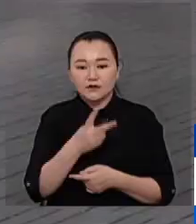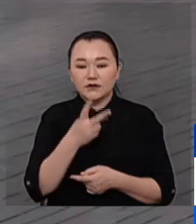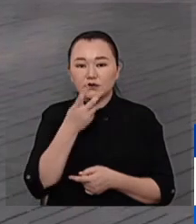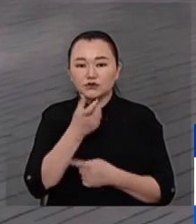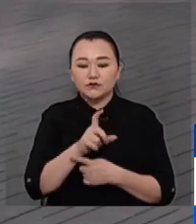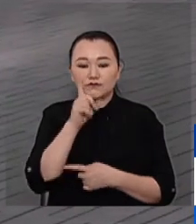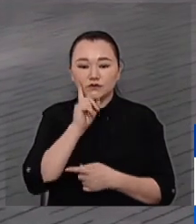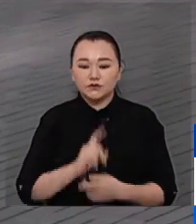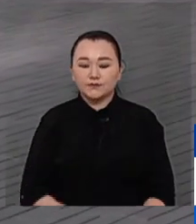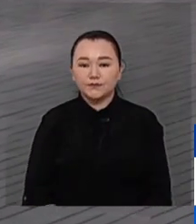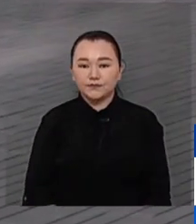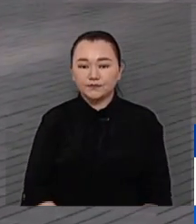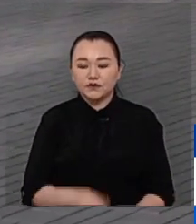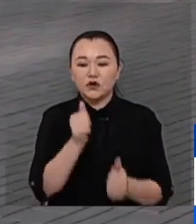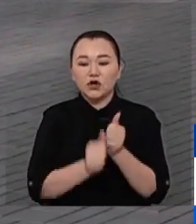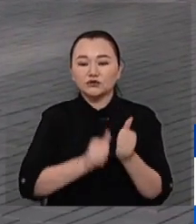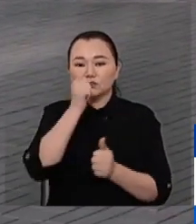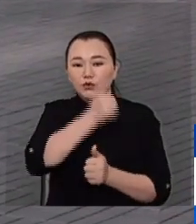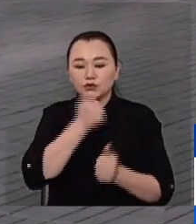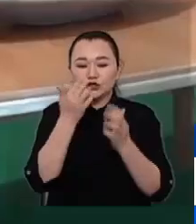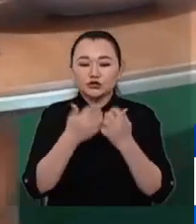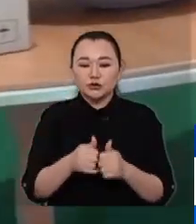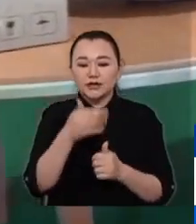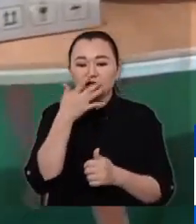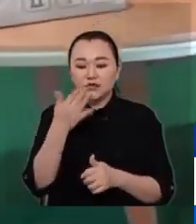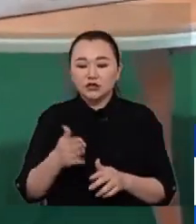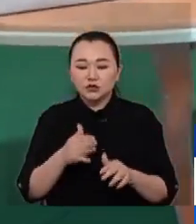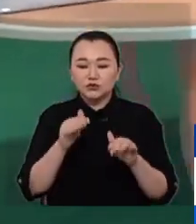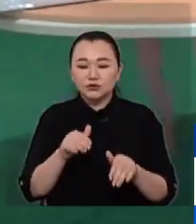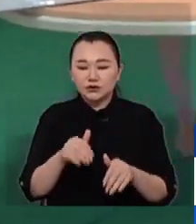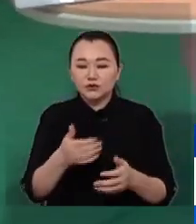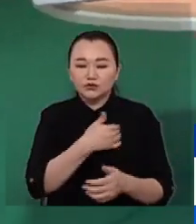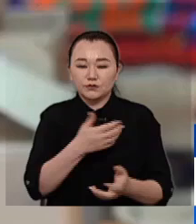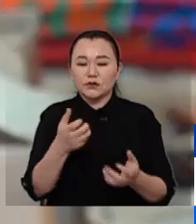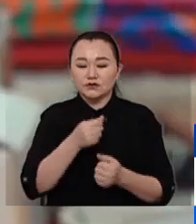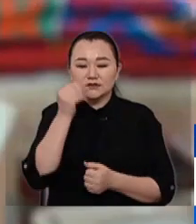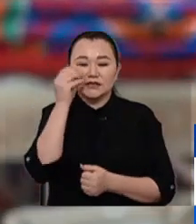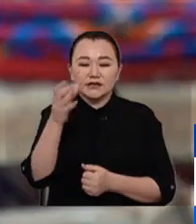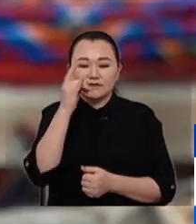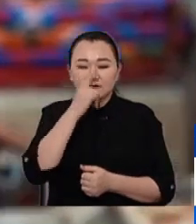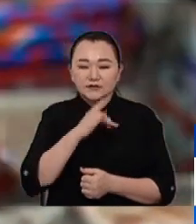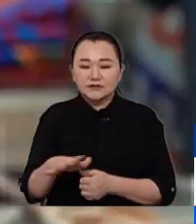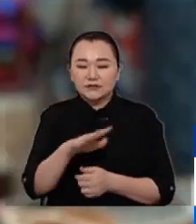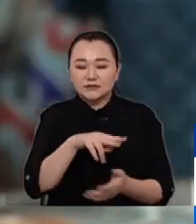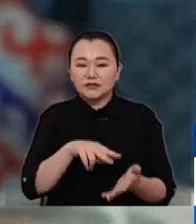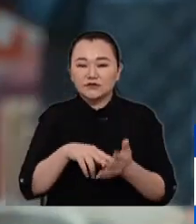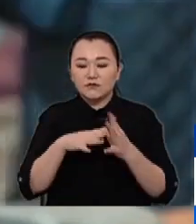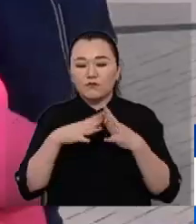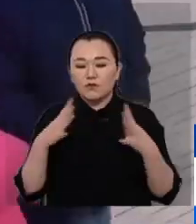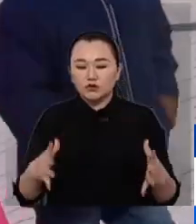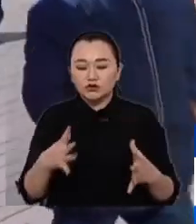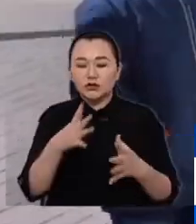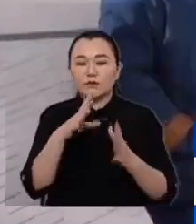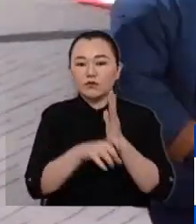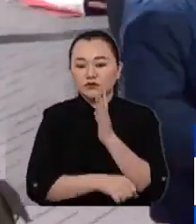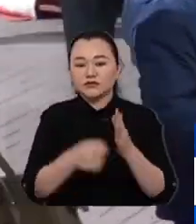отменно. С каждым годом число иностранных студентов, желающих получать знания в Казахстане, становится больше.